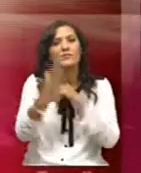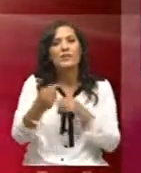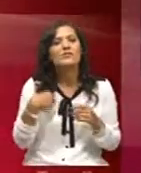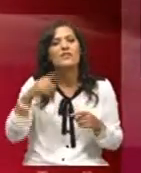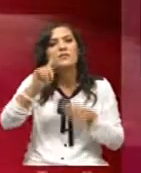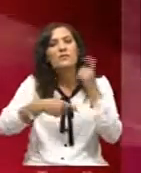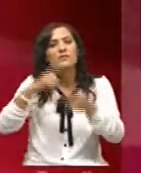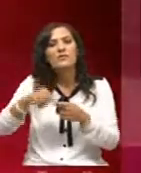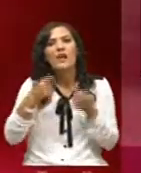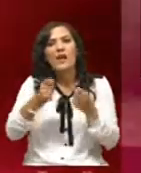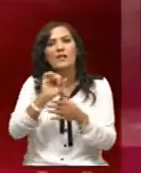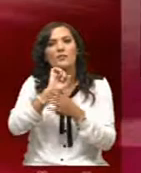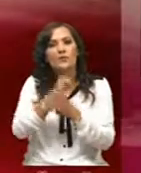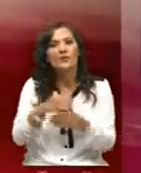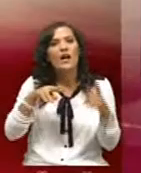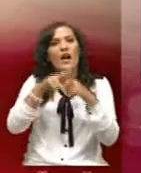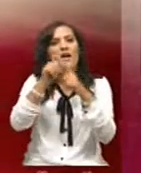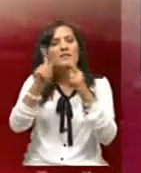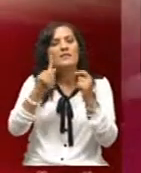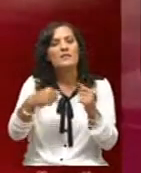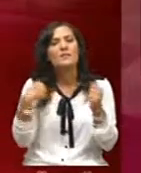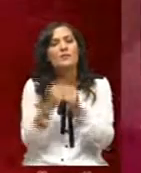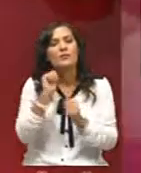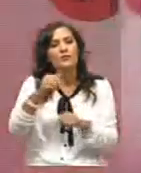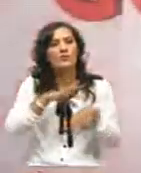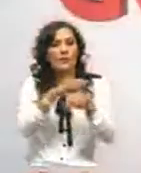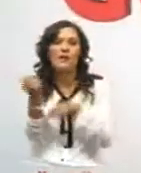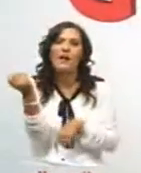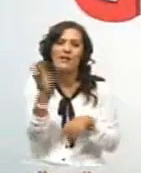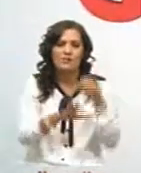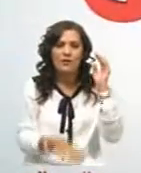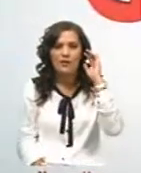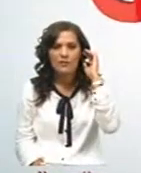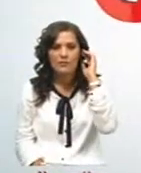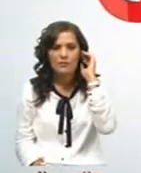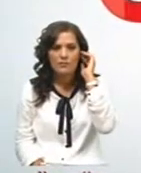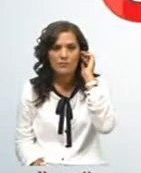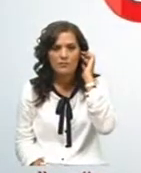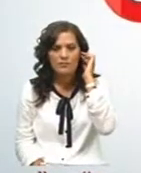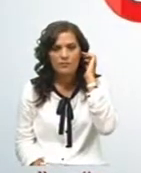olacak ipuçları eğitim koçu Aslında çarla günlük rehber de az sonra